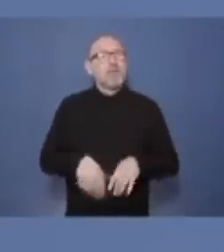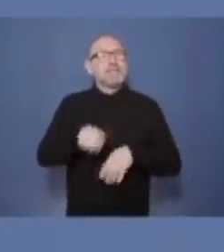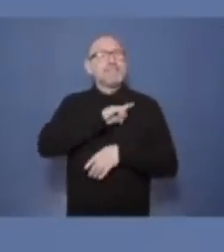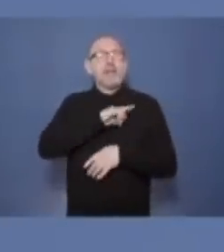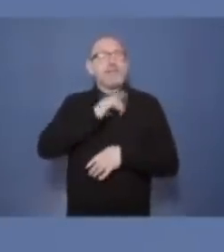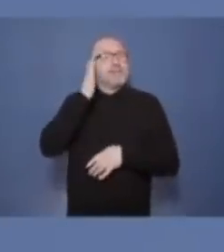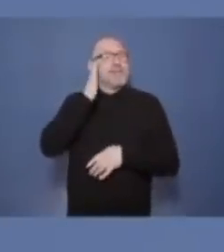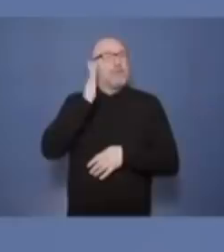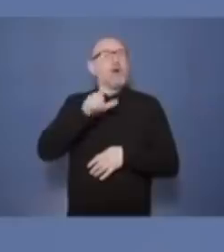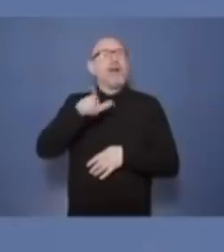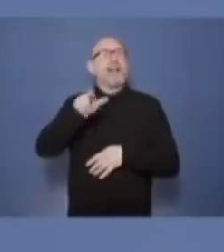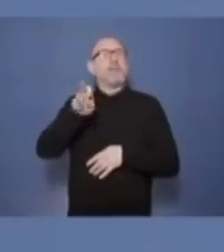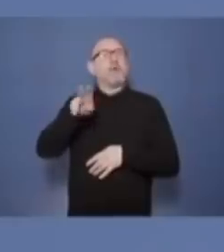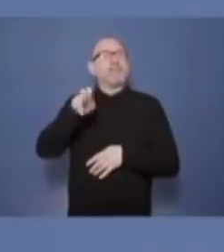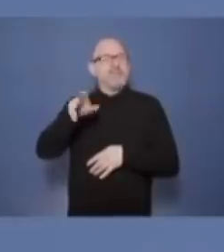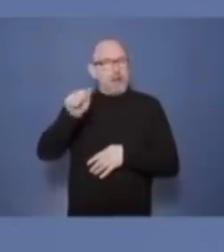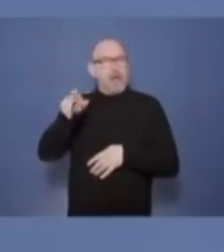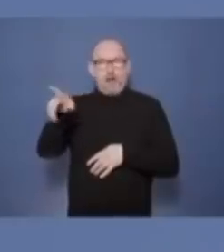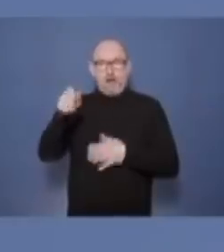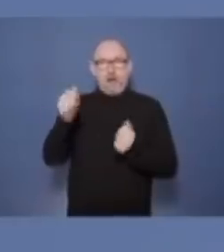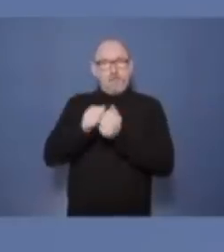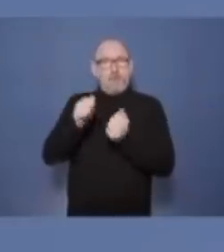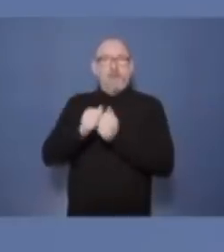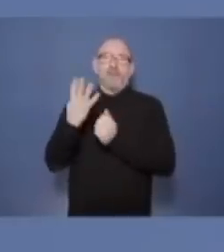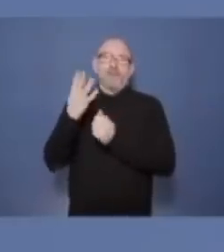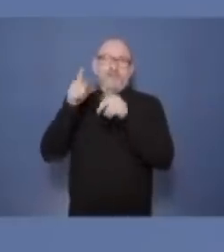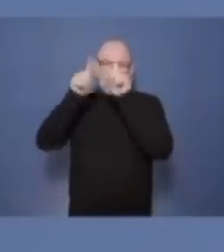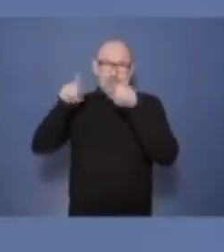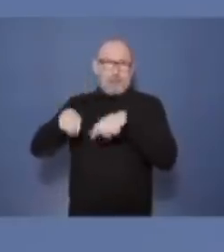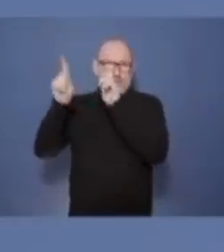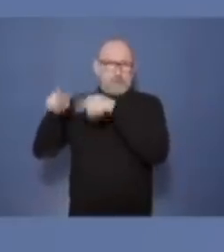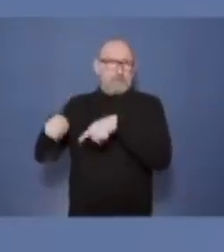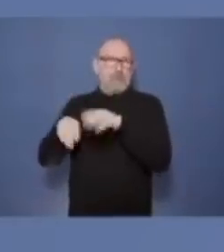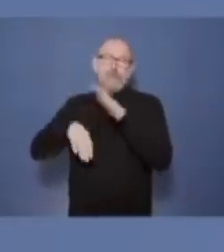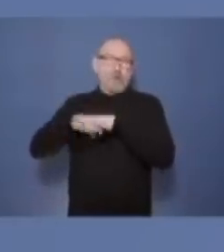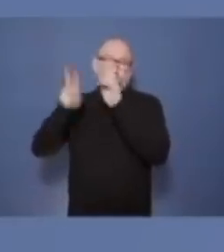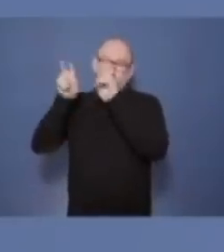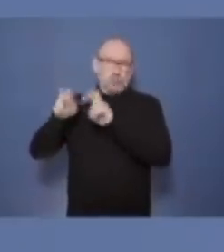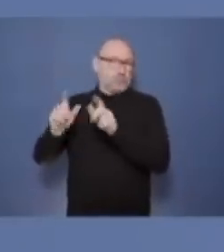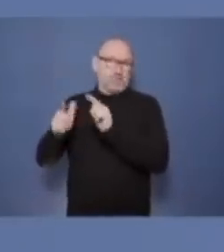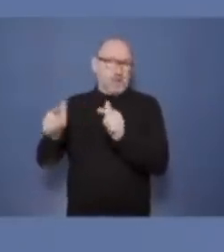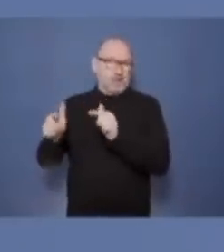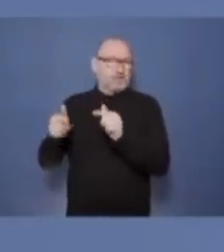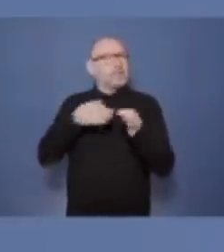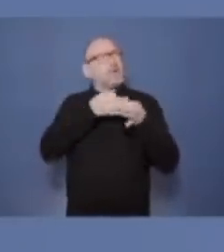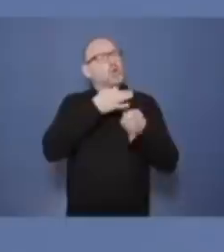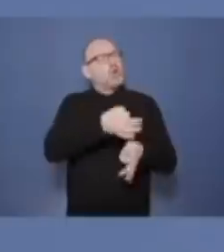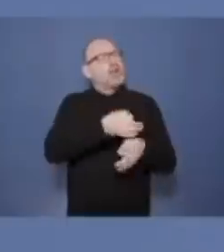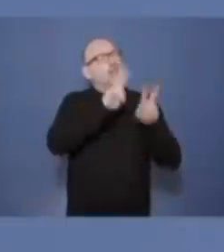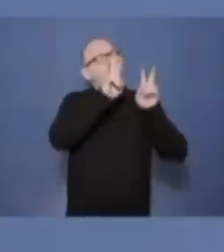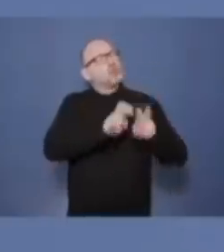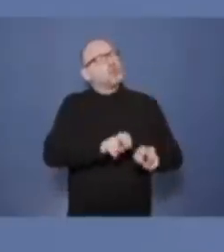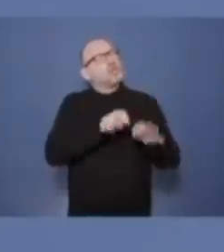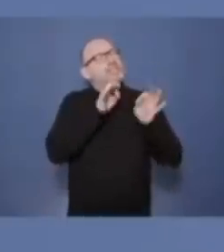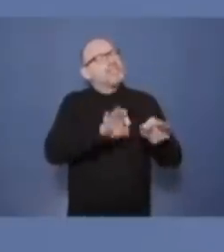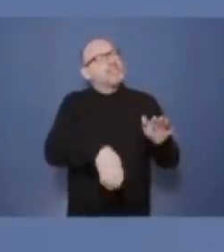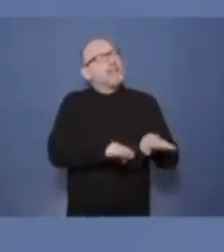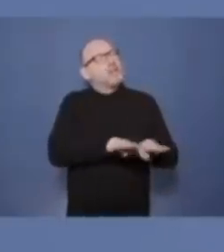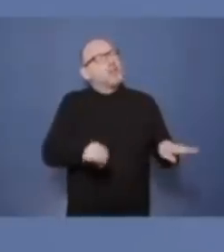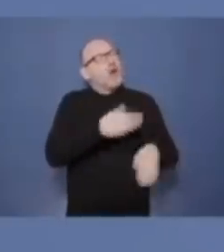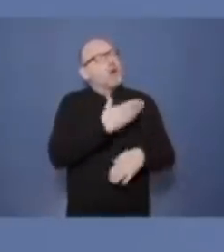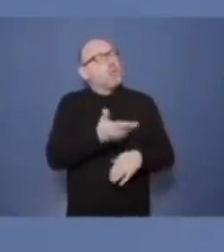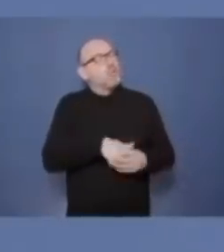-Papier, das ja aber nur vier Seiten umfasst, also keine Studie ist. Was haben Sie denn für konkrete Studien? Danke. Herr Reitschuster,